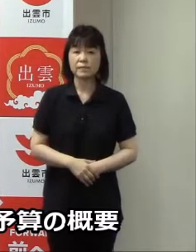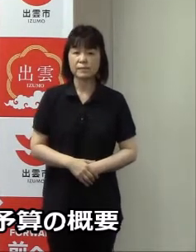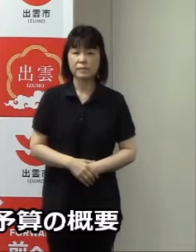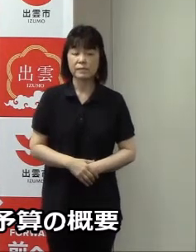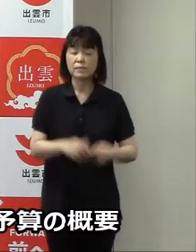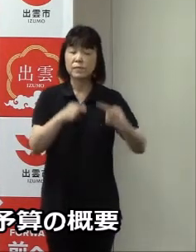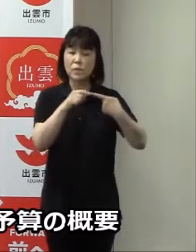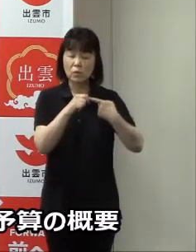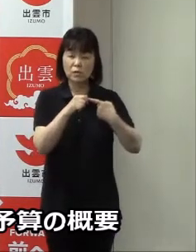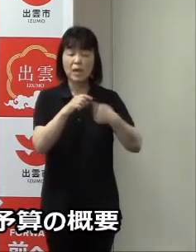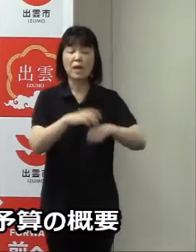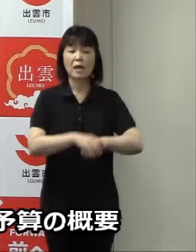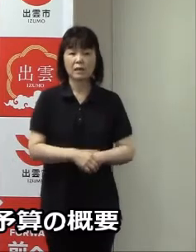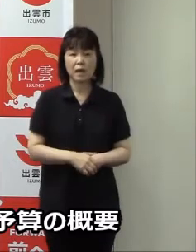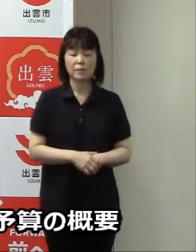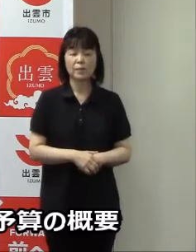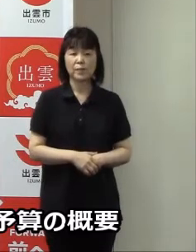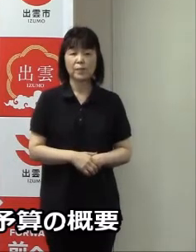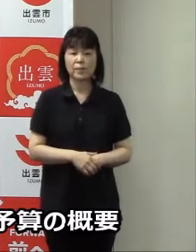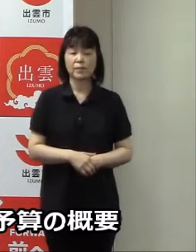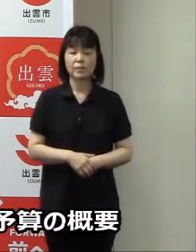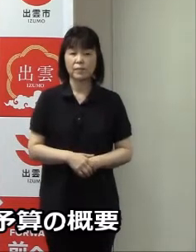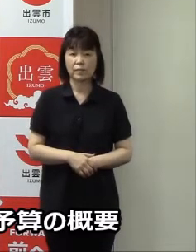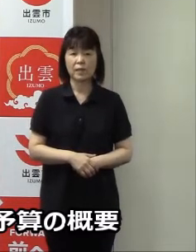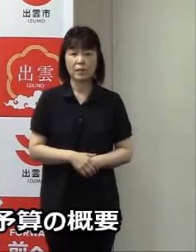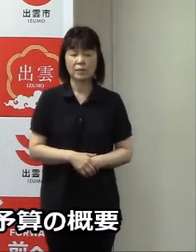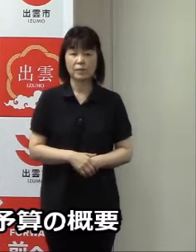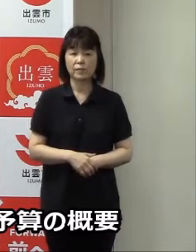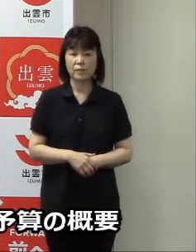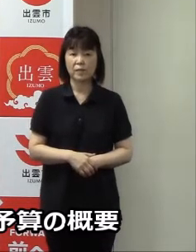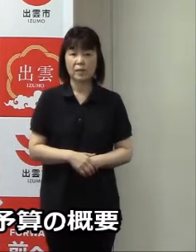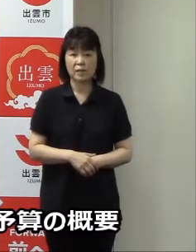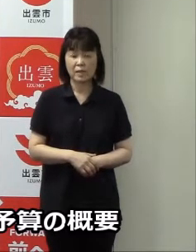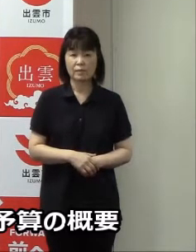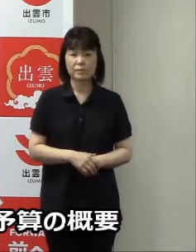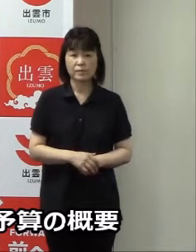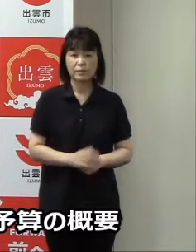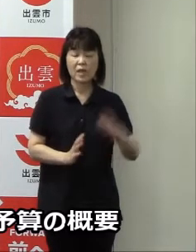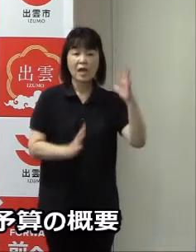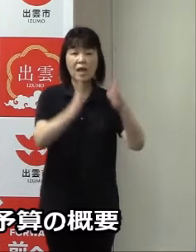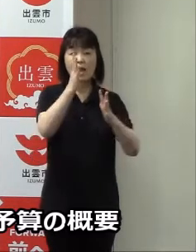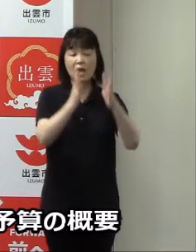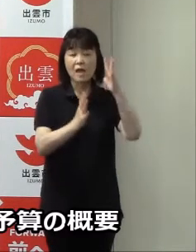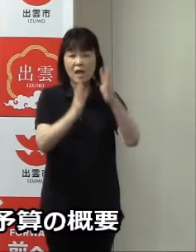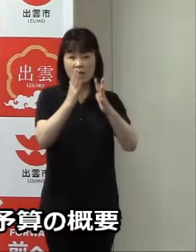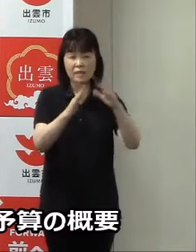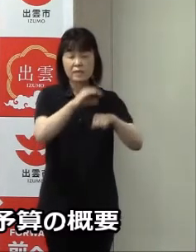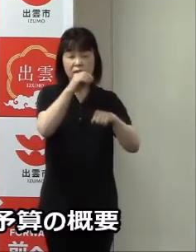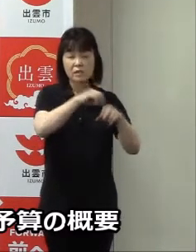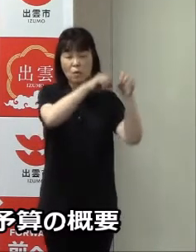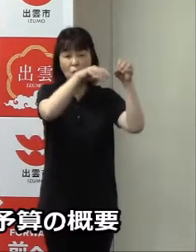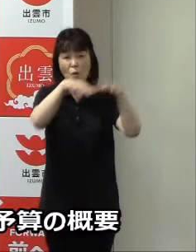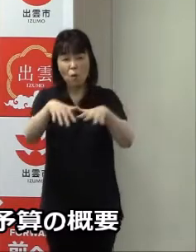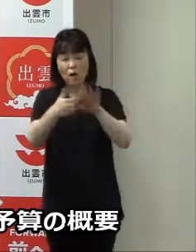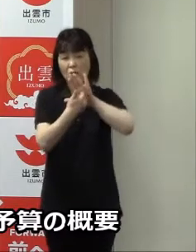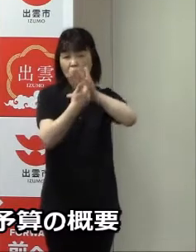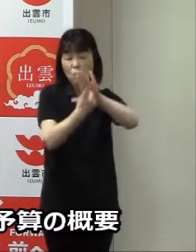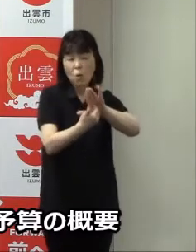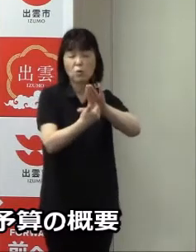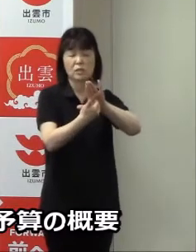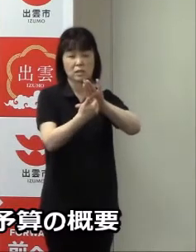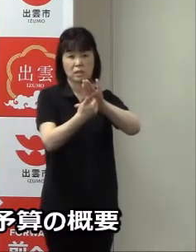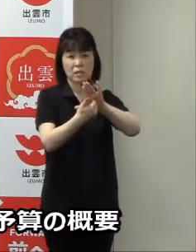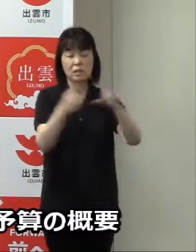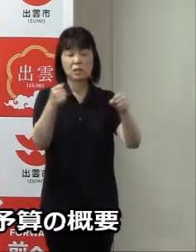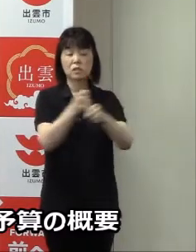一つ目は新規で県端の臨時崩壊防止事業で1億1800万